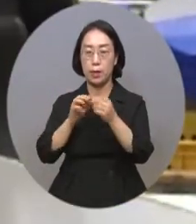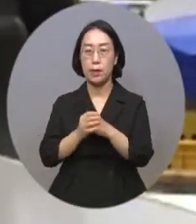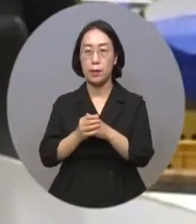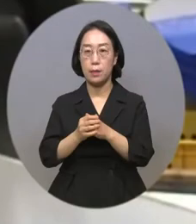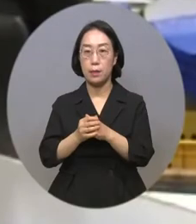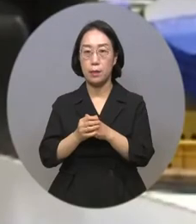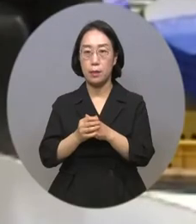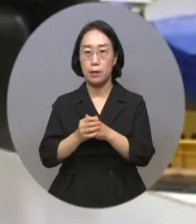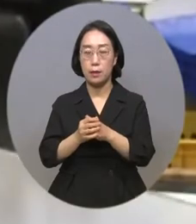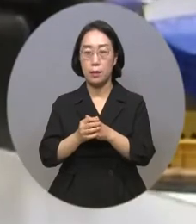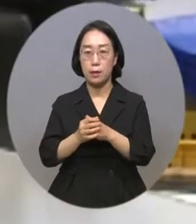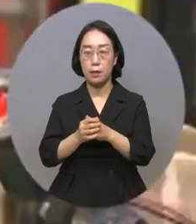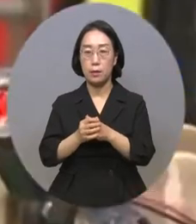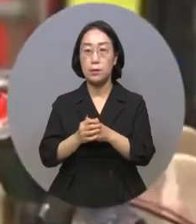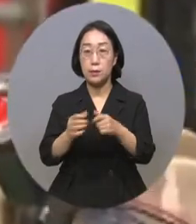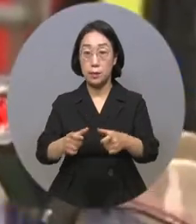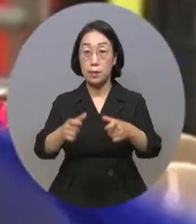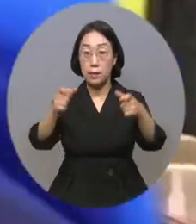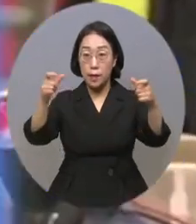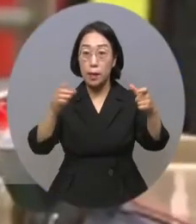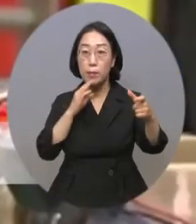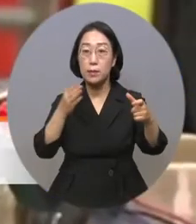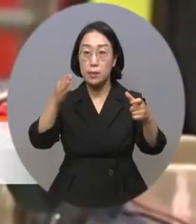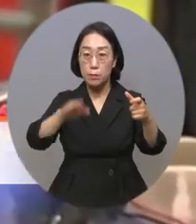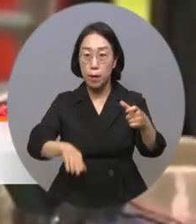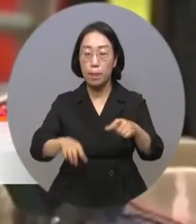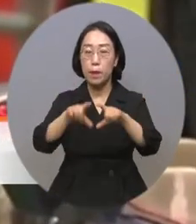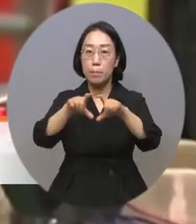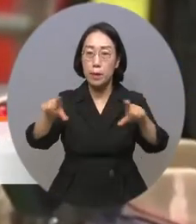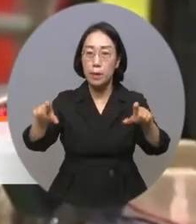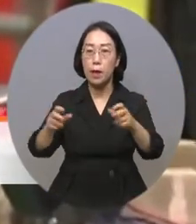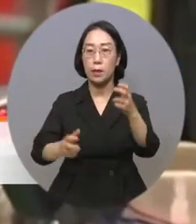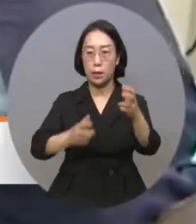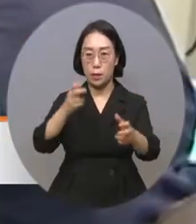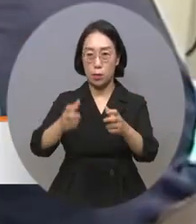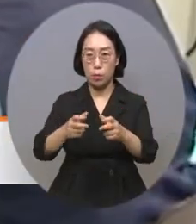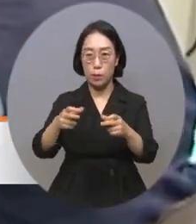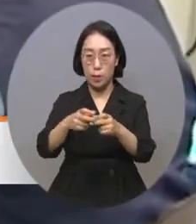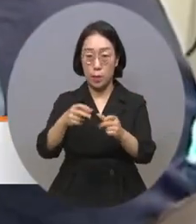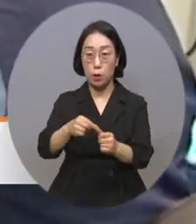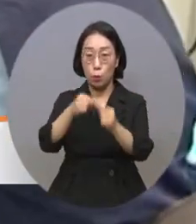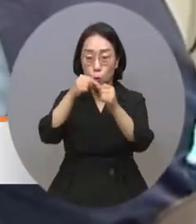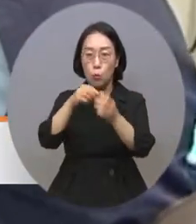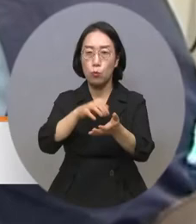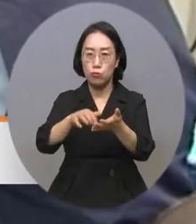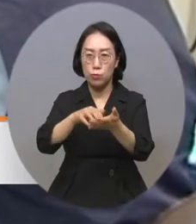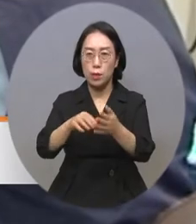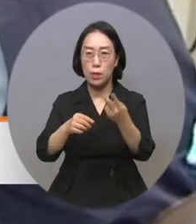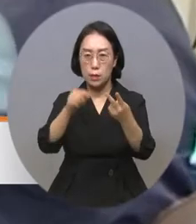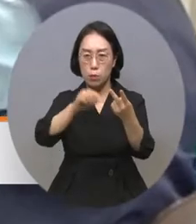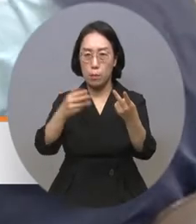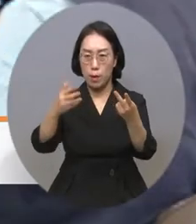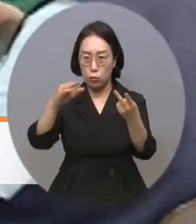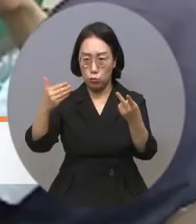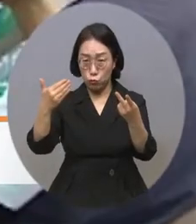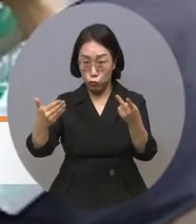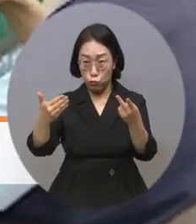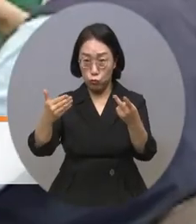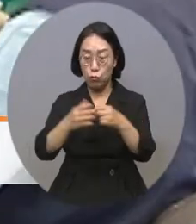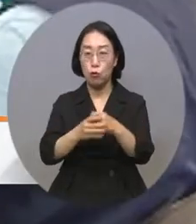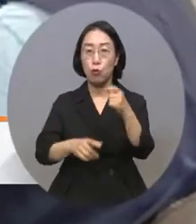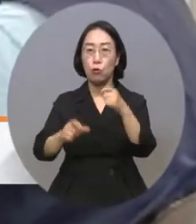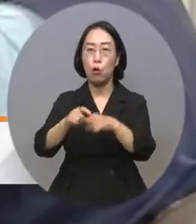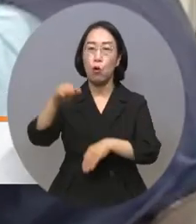전체적으로 증가 추세를 나타냈으나 민간기업에 장애인 고용률을 입점 800% 로 전년 대비 0.02%